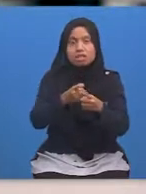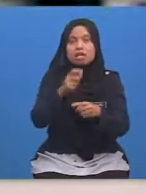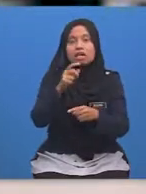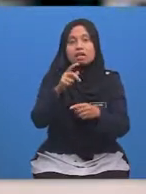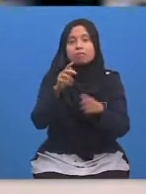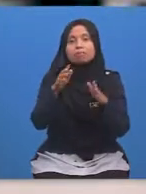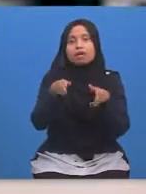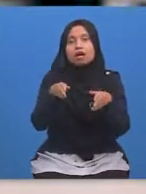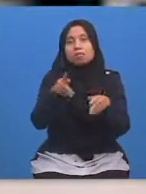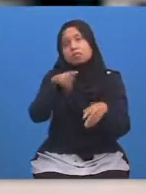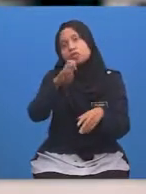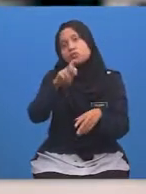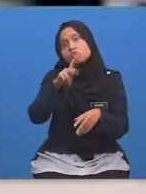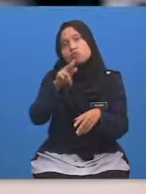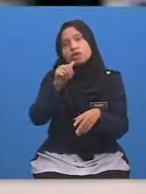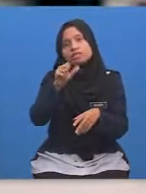tempatan.